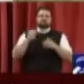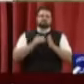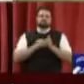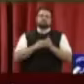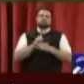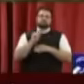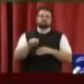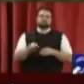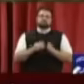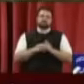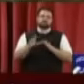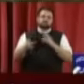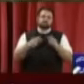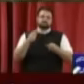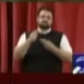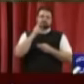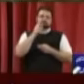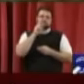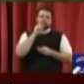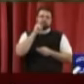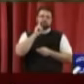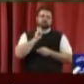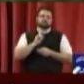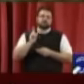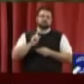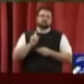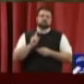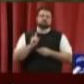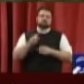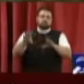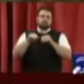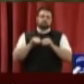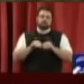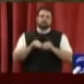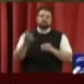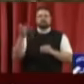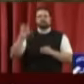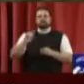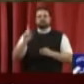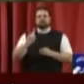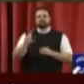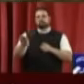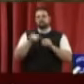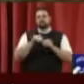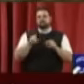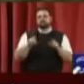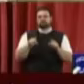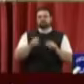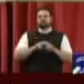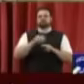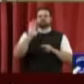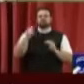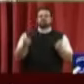Și atunci omul preia altfel. Adică nu preia ca și cum ai ceva cu el. Uite, nu... chestia o să mă dărăză. te poți